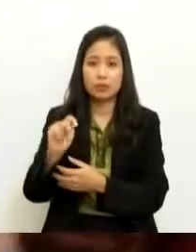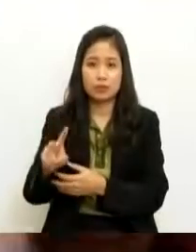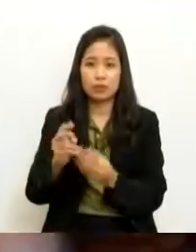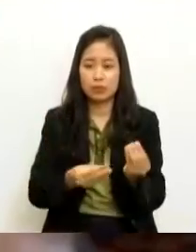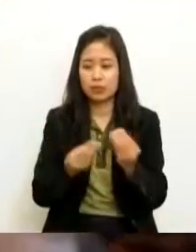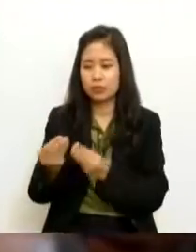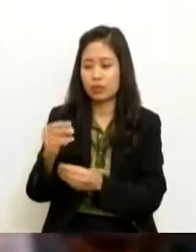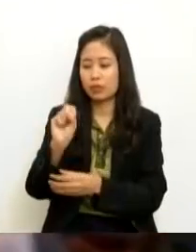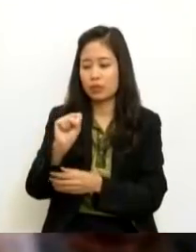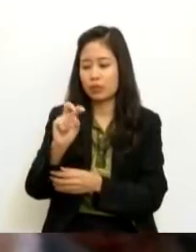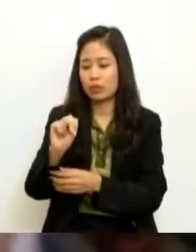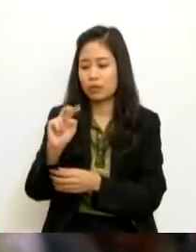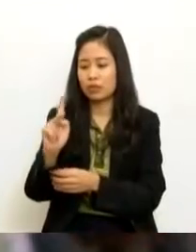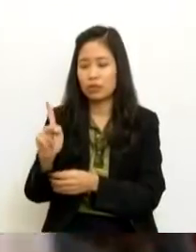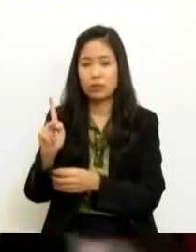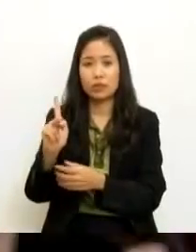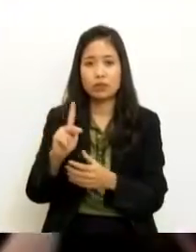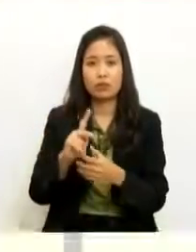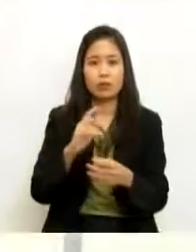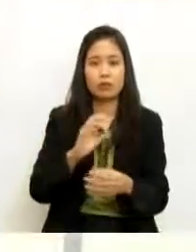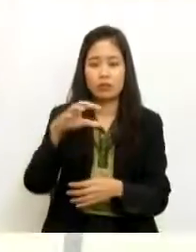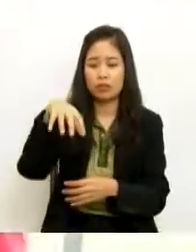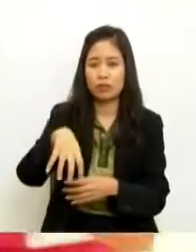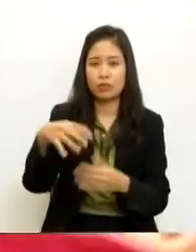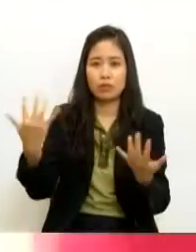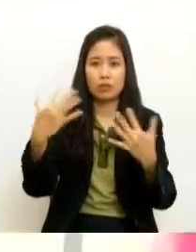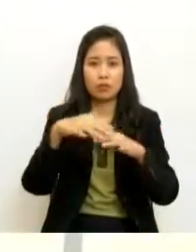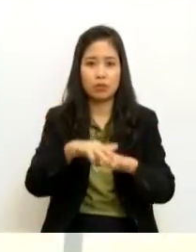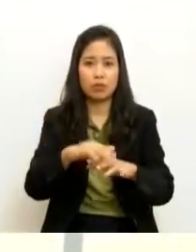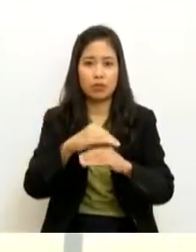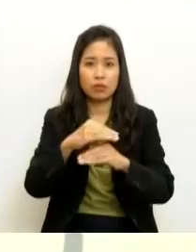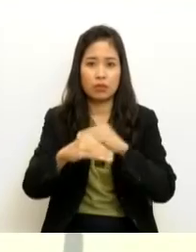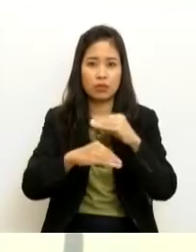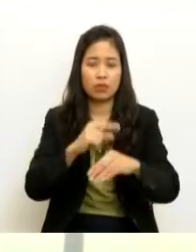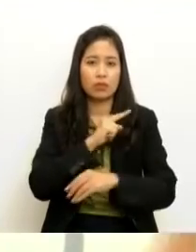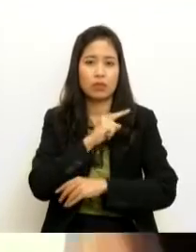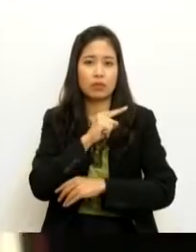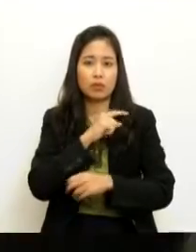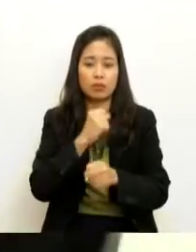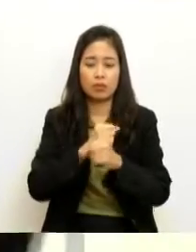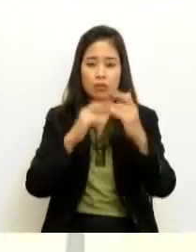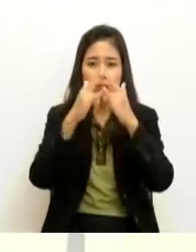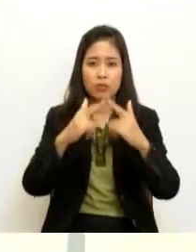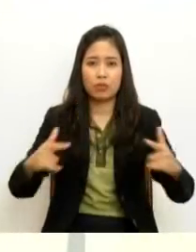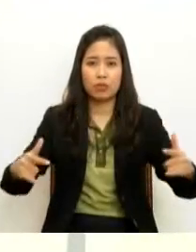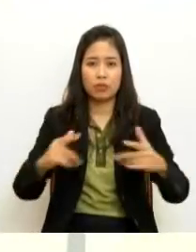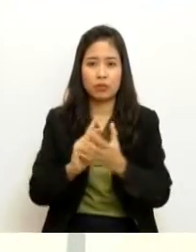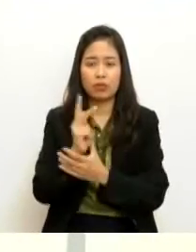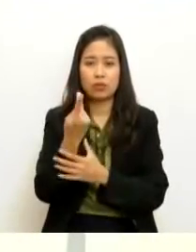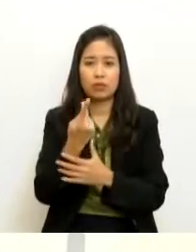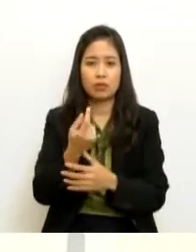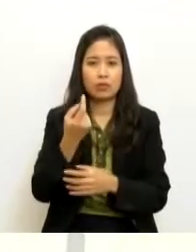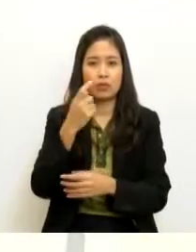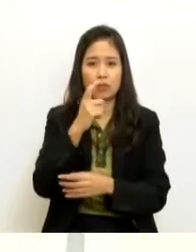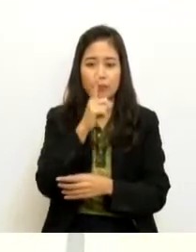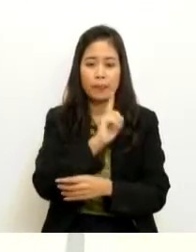านวัตกรรมการจัดการศึกษาเป็นหน่วยงานเข้าร่วมโครงการและรับผิดชอบการจัดค่ายเยาวชนรักพงไพรเฉลิมพระเกียรติ60พรร